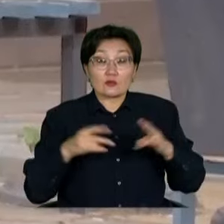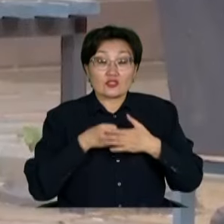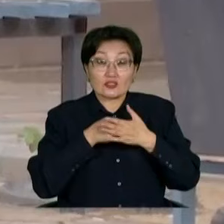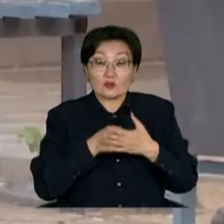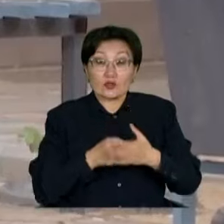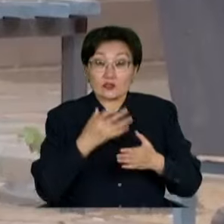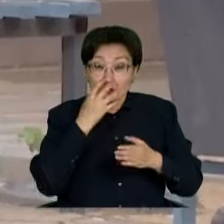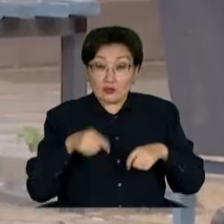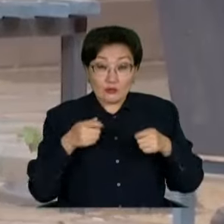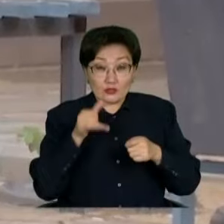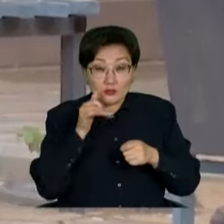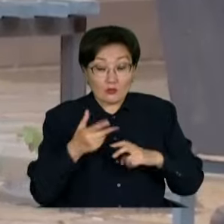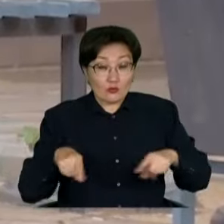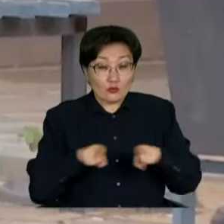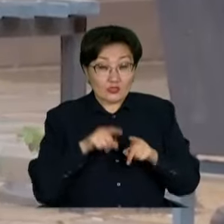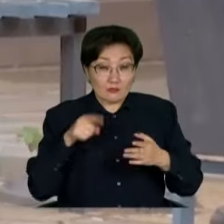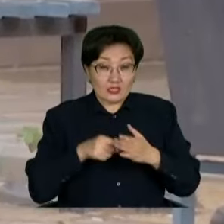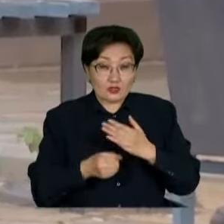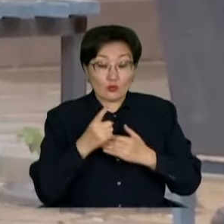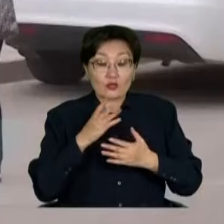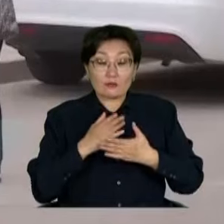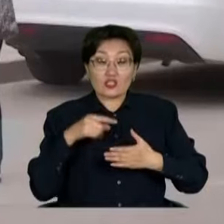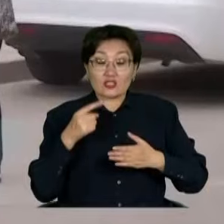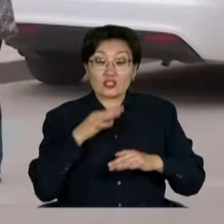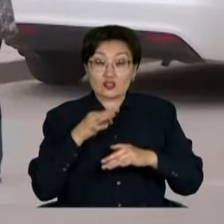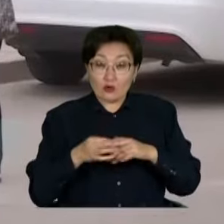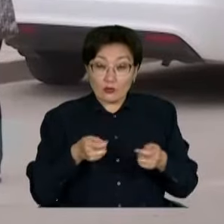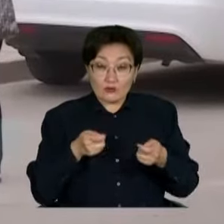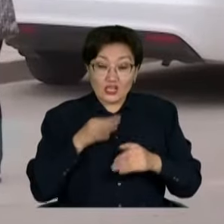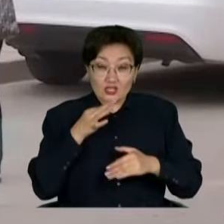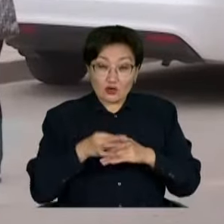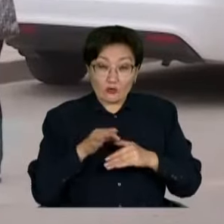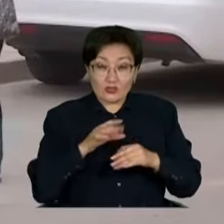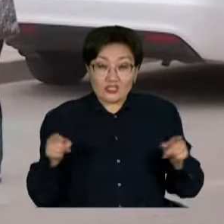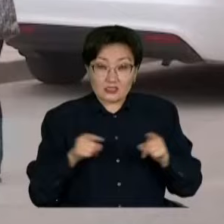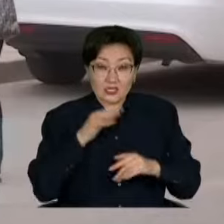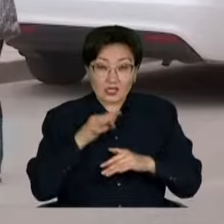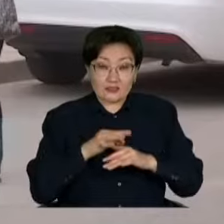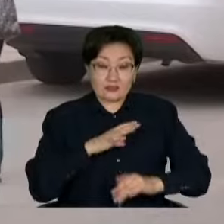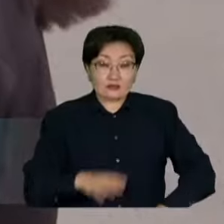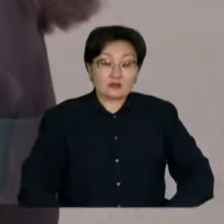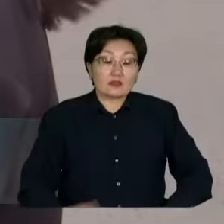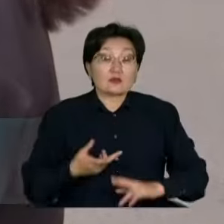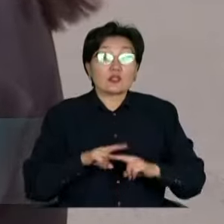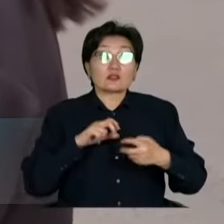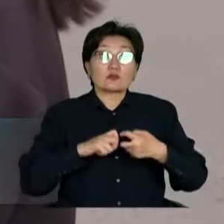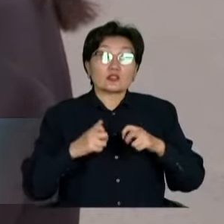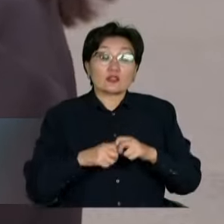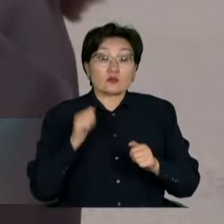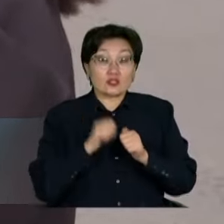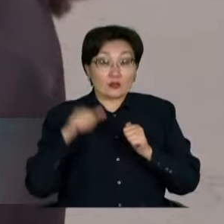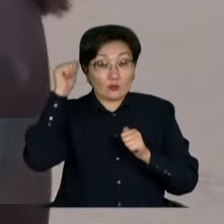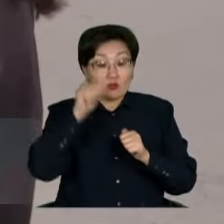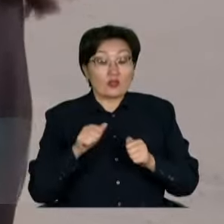жылуды жеткізе алмағаннан осындай мәселе туындап тұр деп жауаптылар жауапты қысқа қайырды. Олар аталған проблеманың жыл сайын